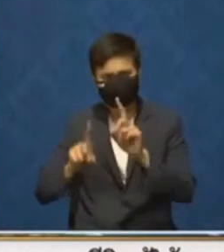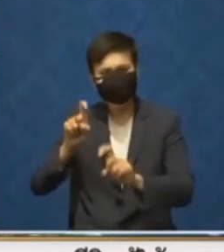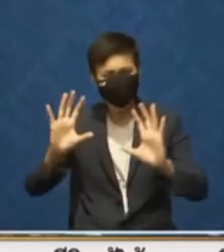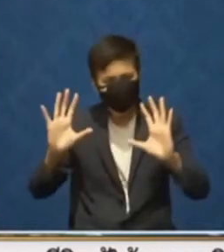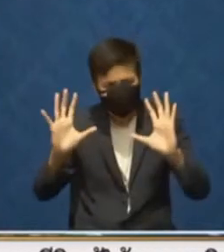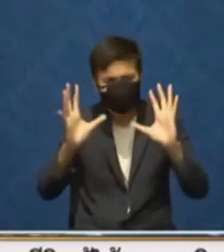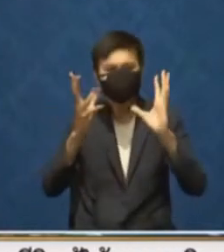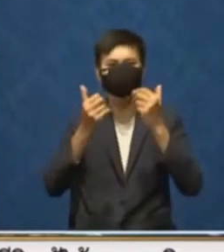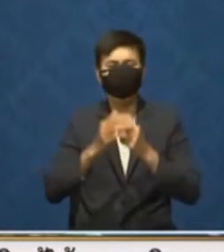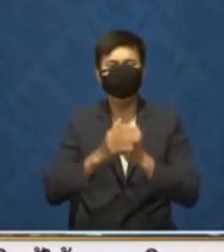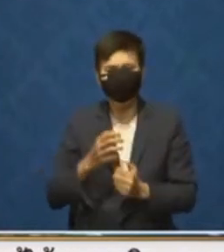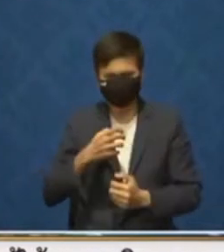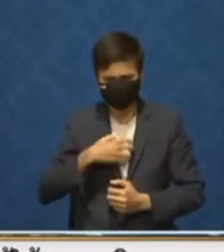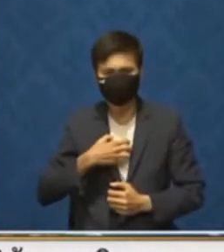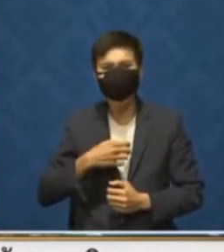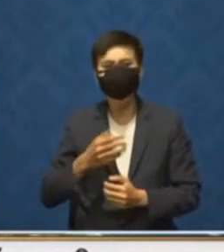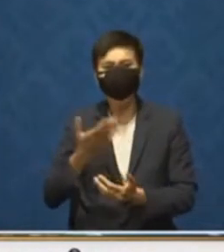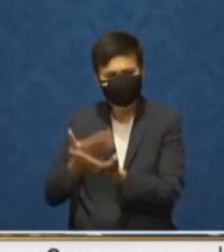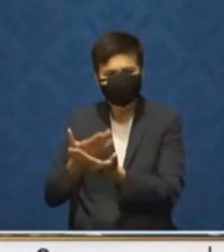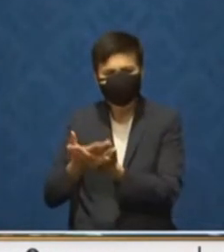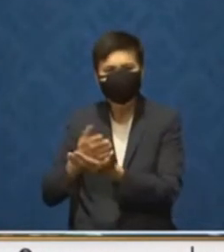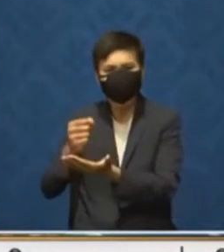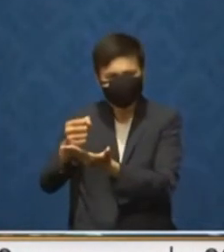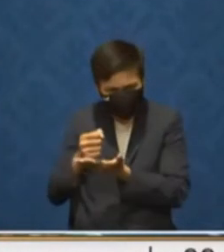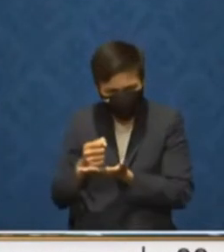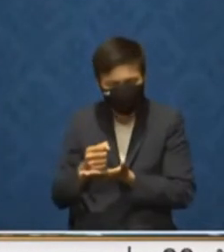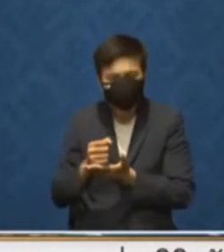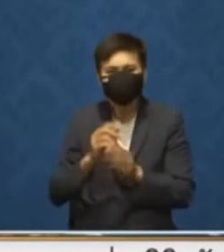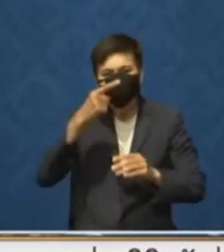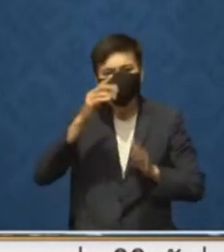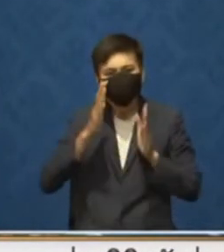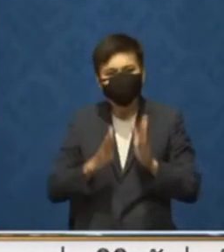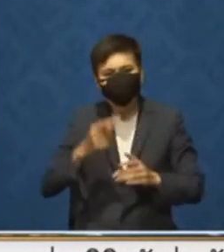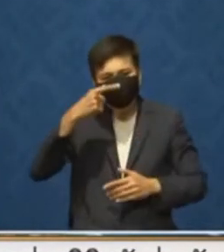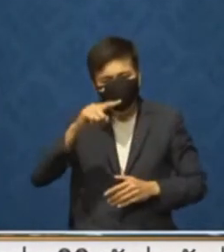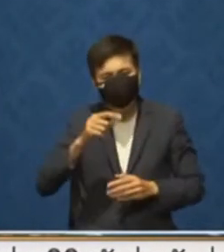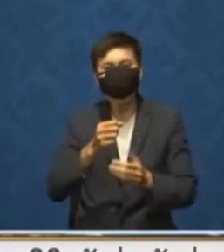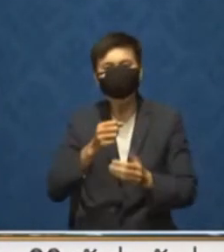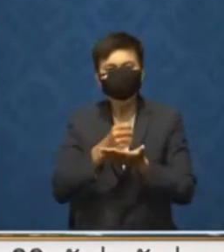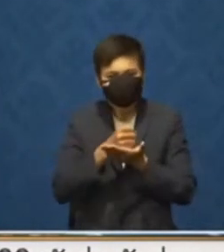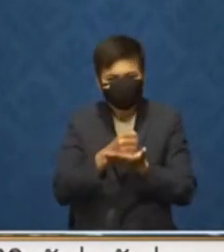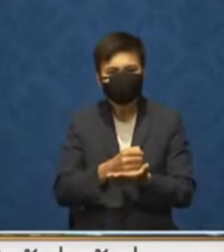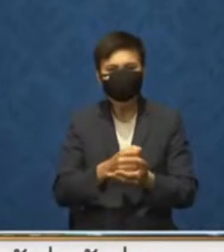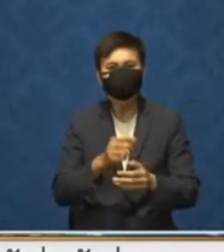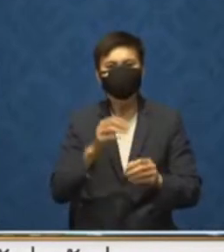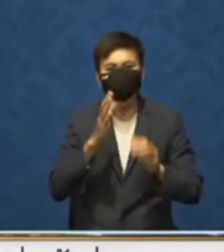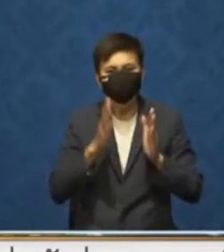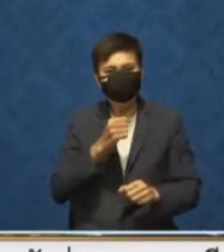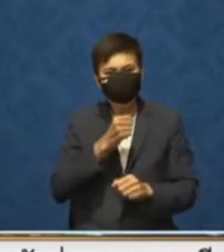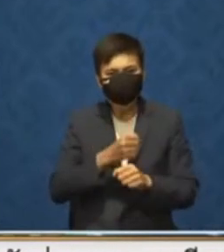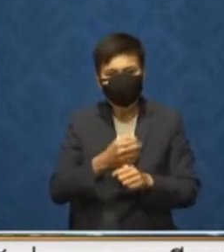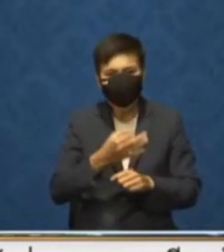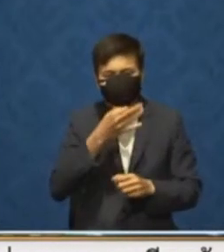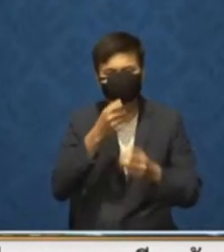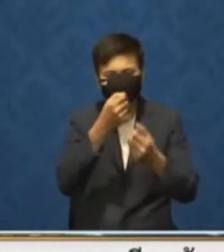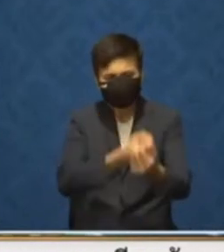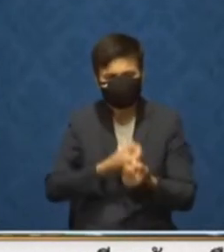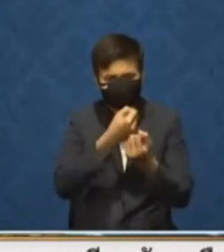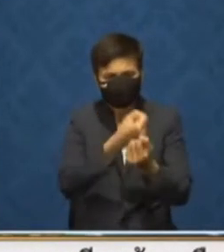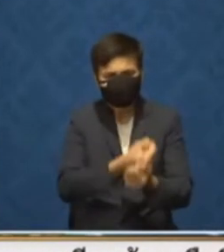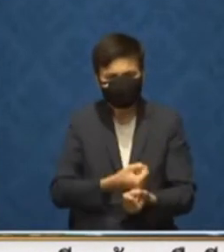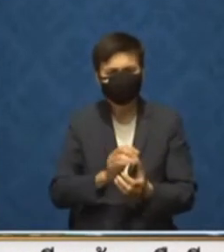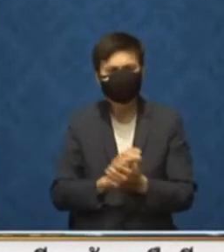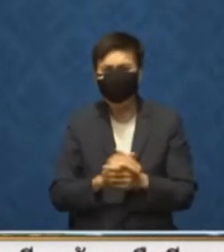มาช่วยแก้ที่ให้คนไทยทั้งแผ่นดินก็ยังดีมาช่วยเกษตรกรก็ยังดีแต่ไม่ใช่ปล่อยให้พวกเสือ